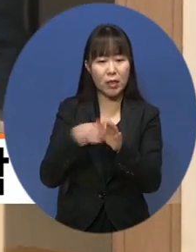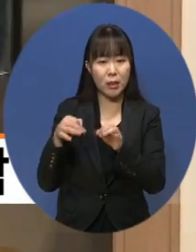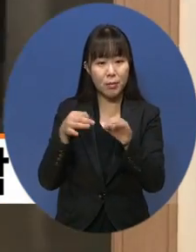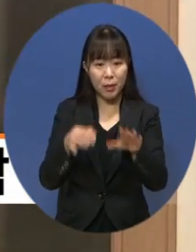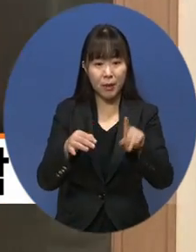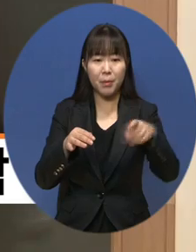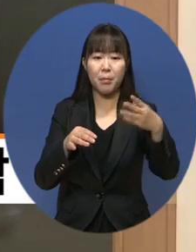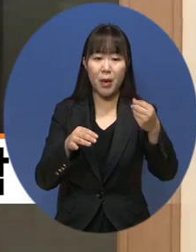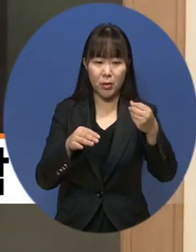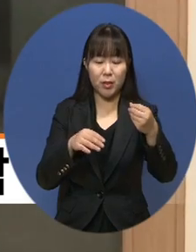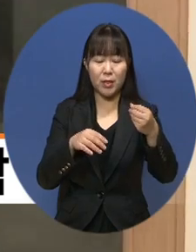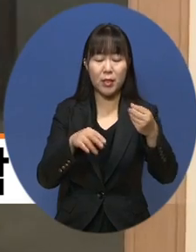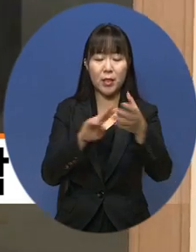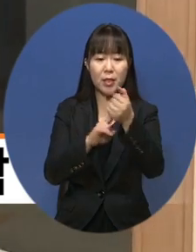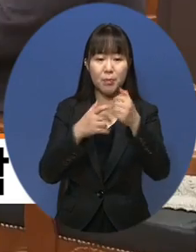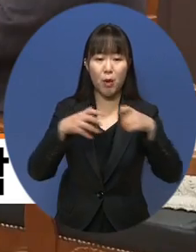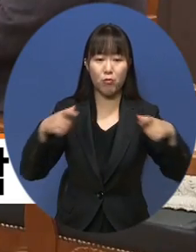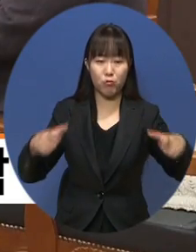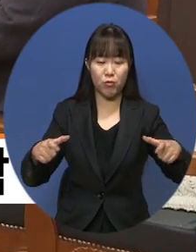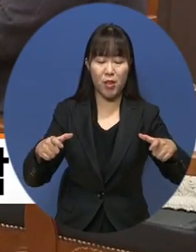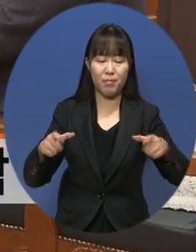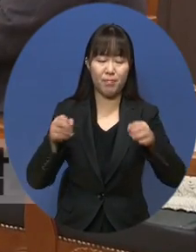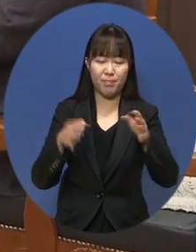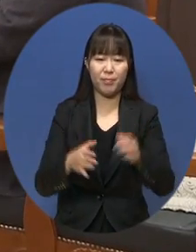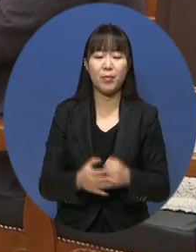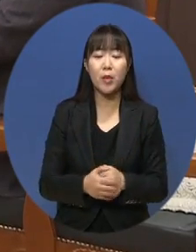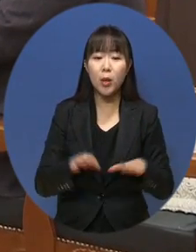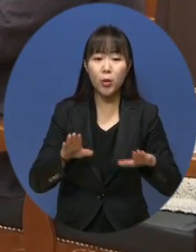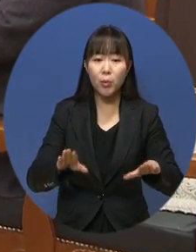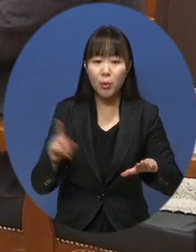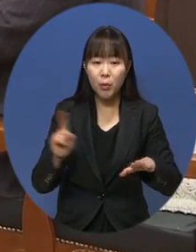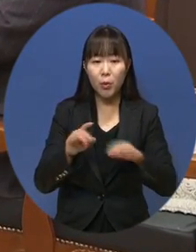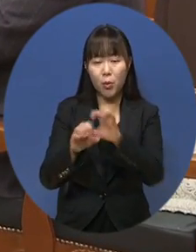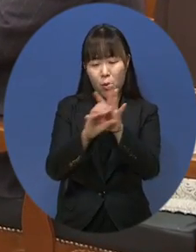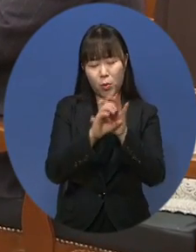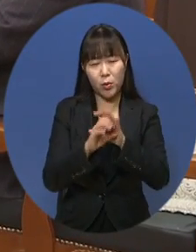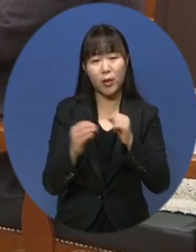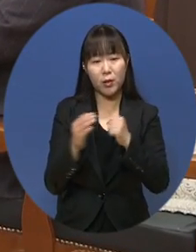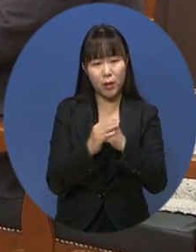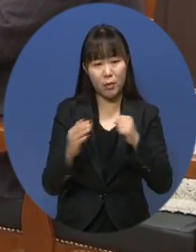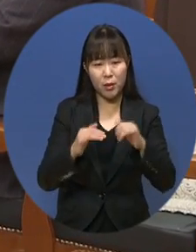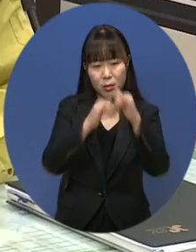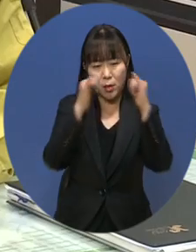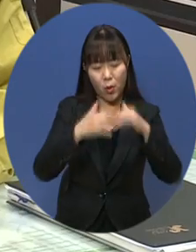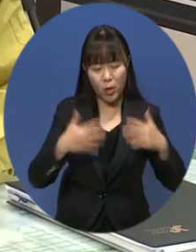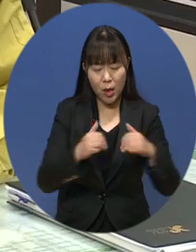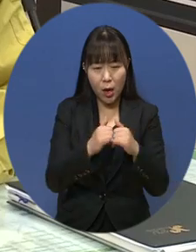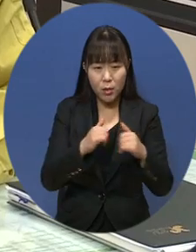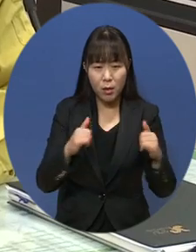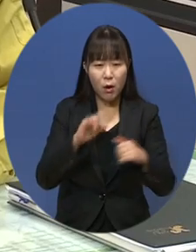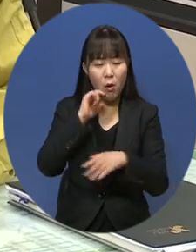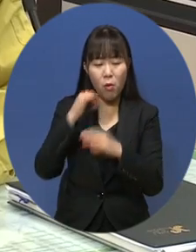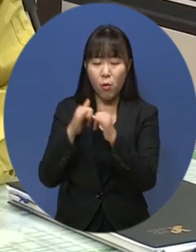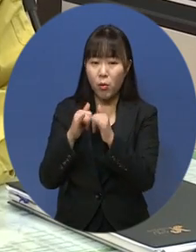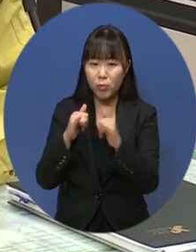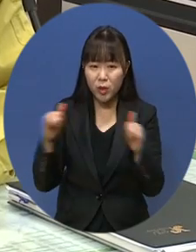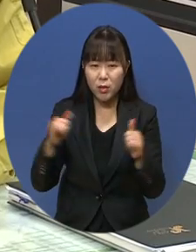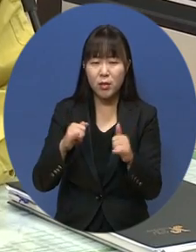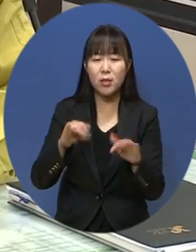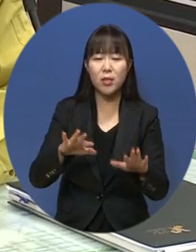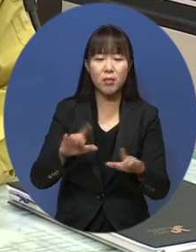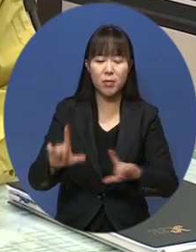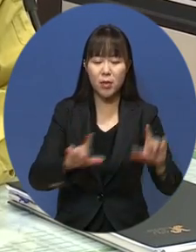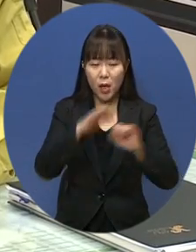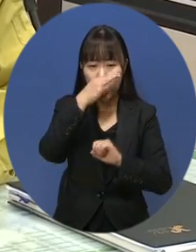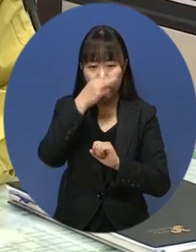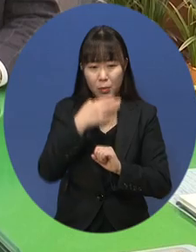원을 증평군에 기탁했습니다. 이번 기탁은 코로나로 인해 사회 약자나 저소득층이 힘든